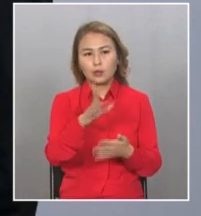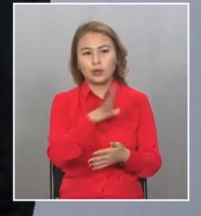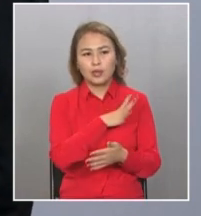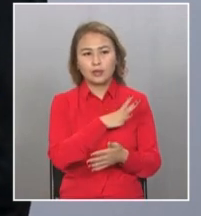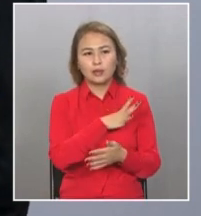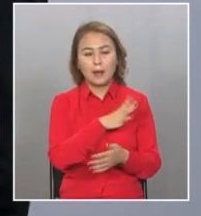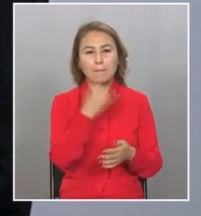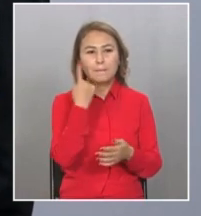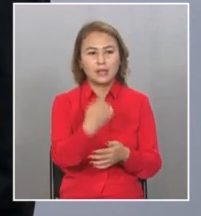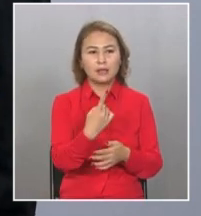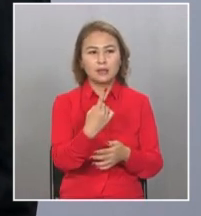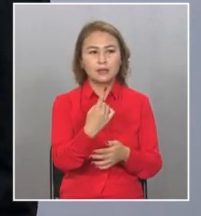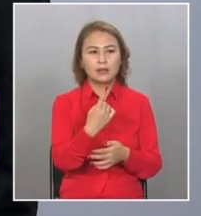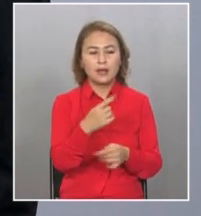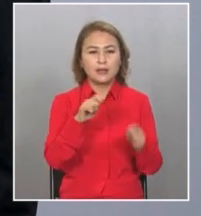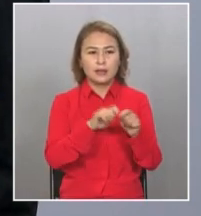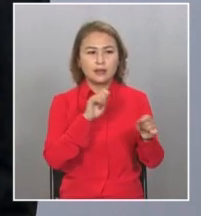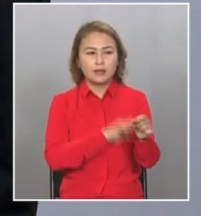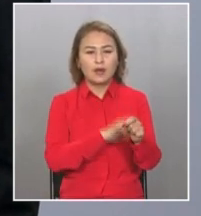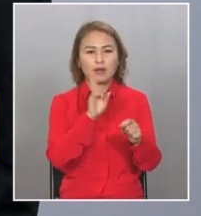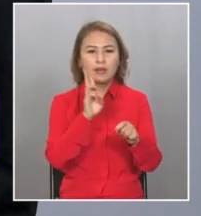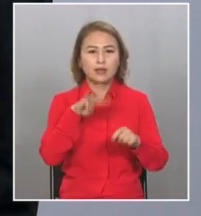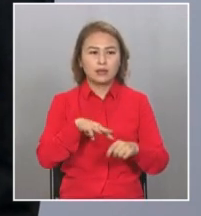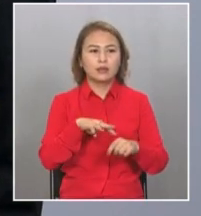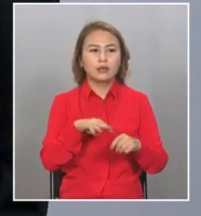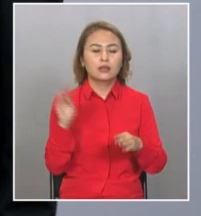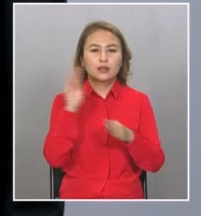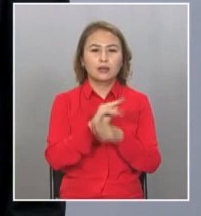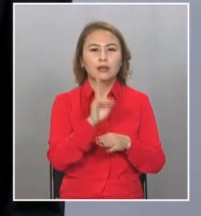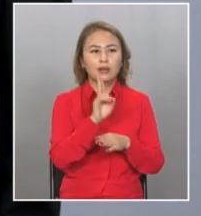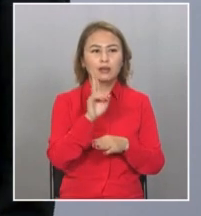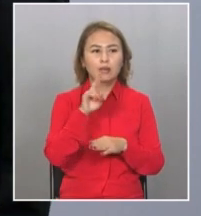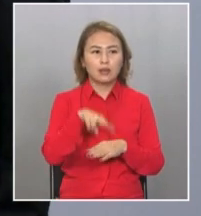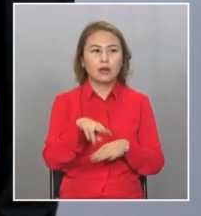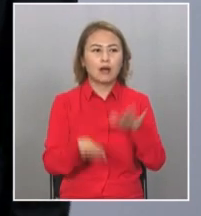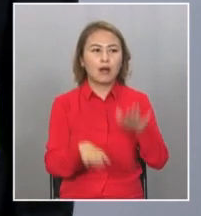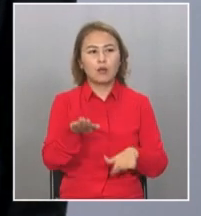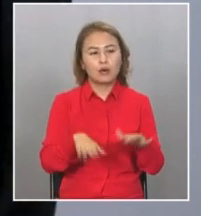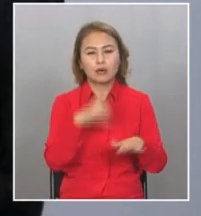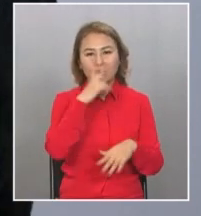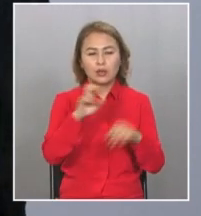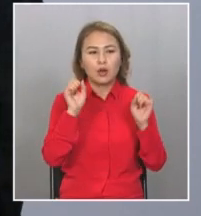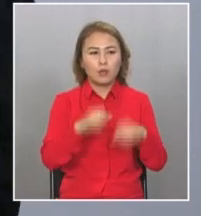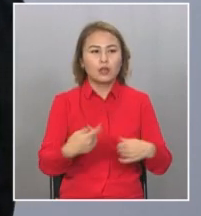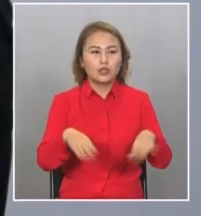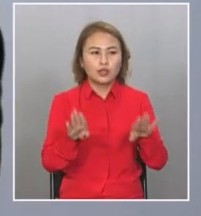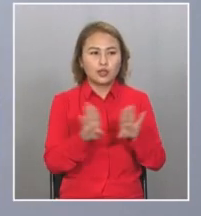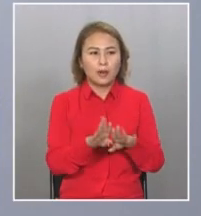отқандарымыздай, 1 сантиметр квадратқа түсетін килокалорияның мөлшері көрсетілген. Бұл